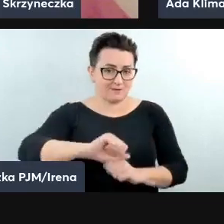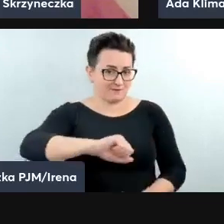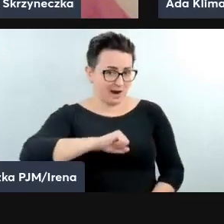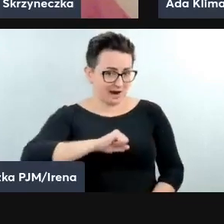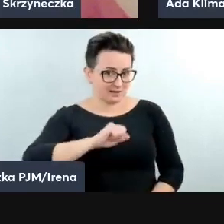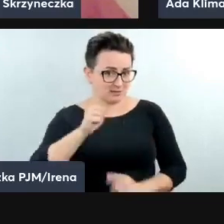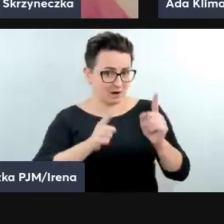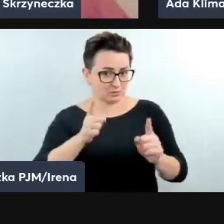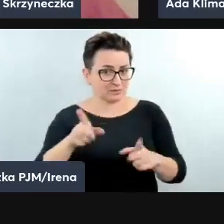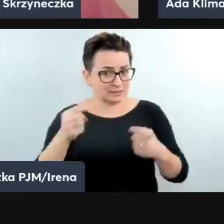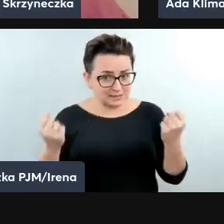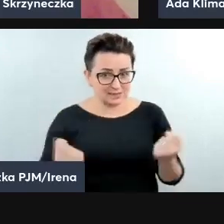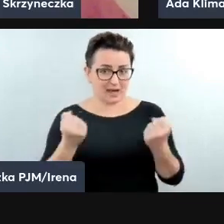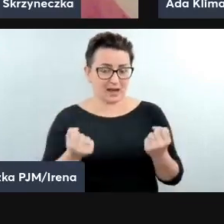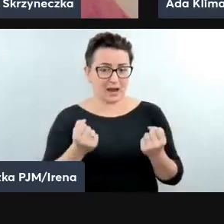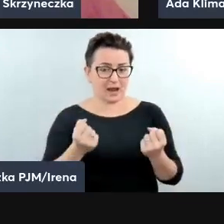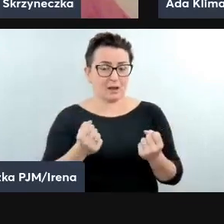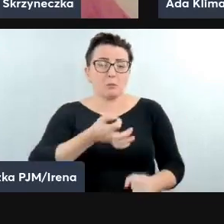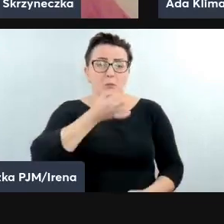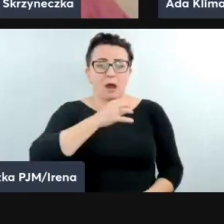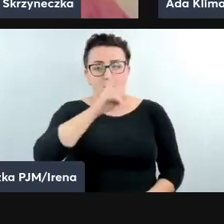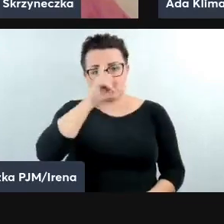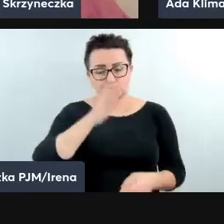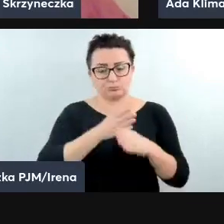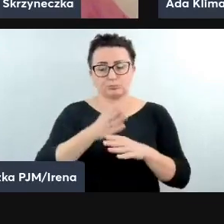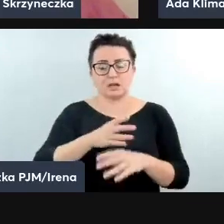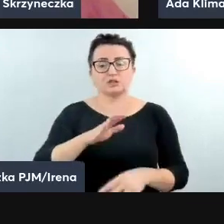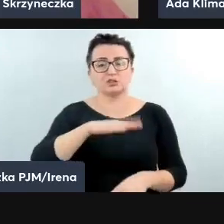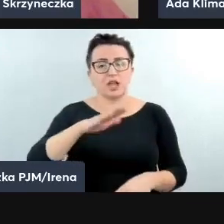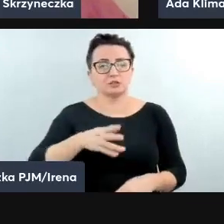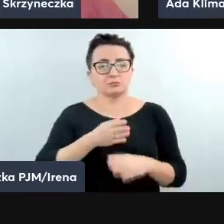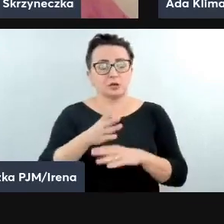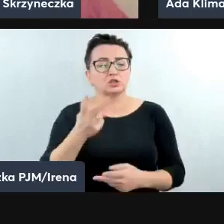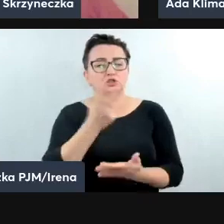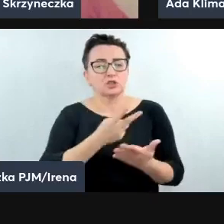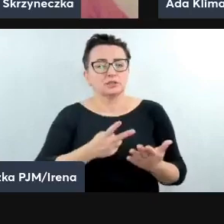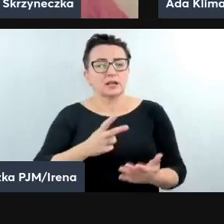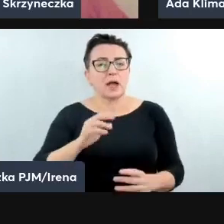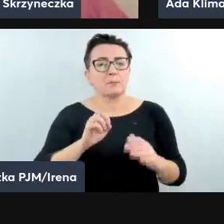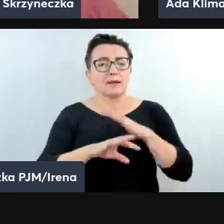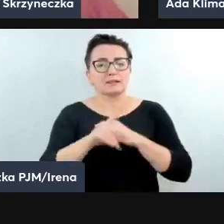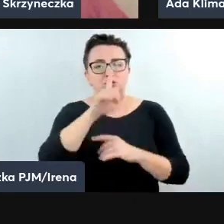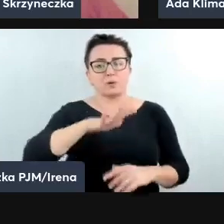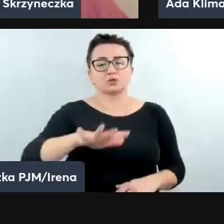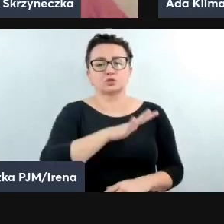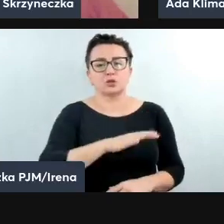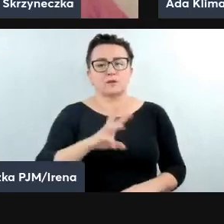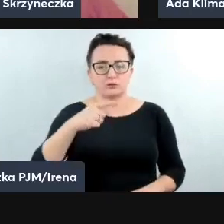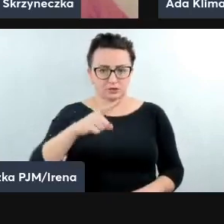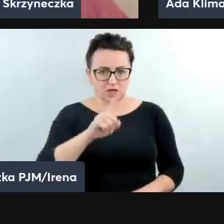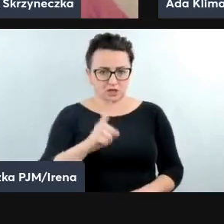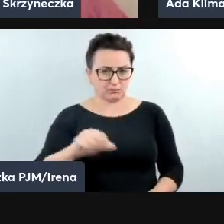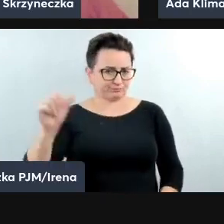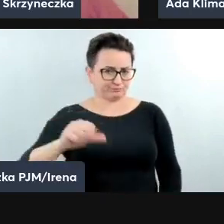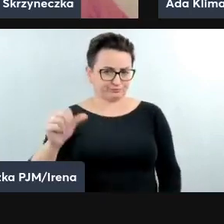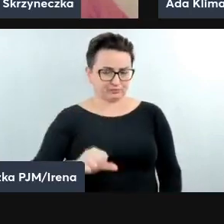się naczytali w mediach społecznościowych, że WDŻ jest do bani. I jakby ktoś nawet nie ma szansy. Z tego przedmiotu według prawa